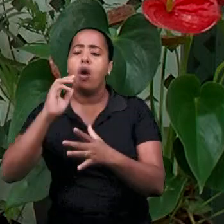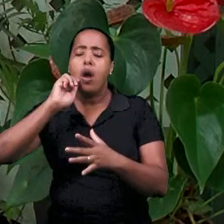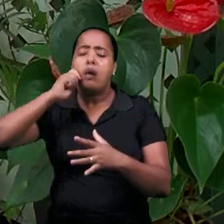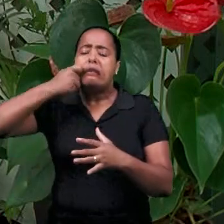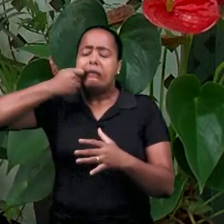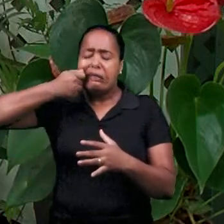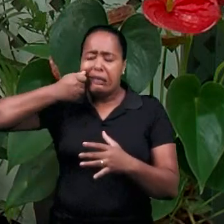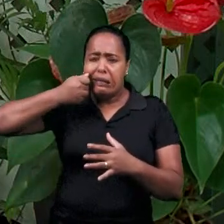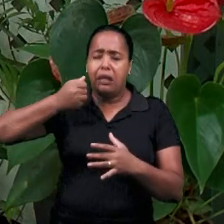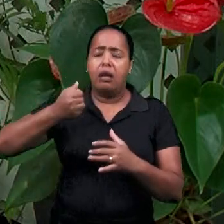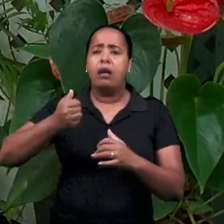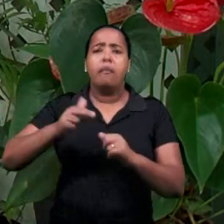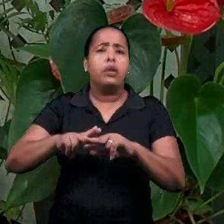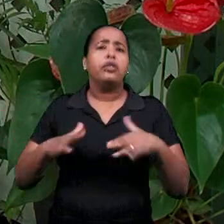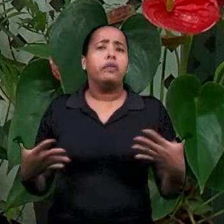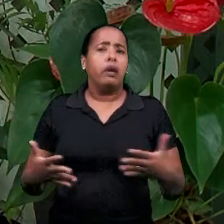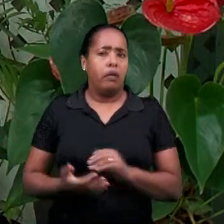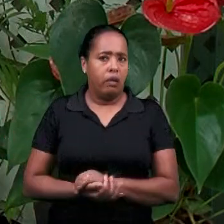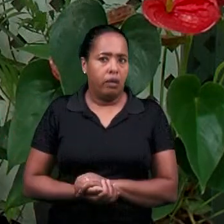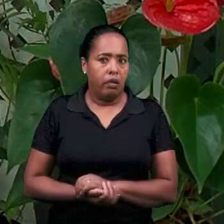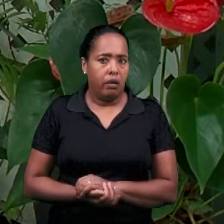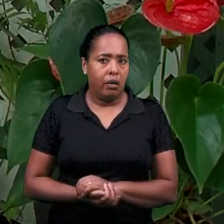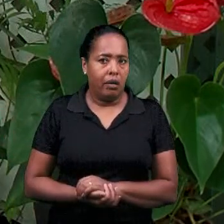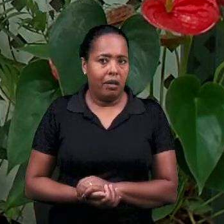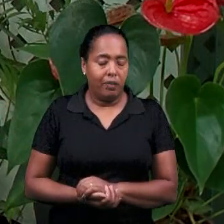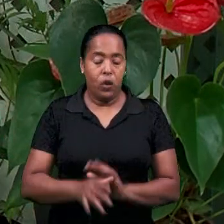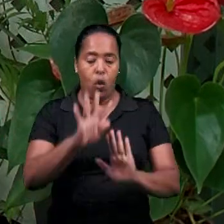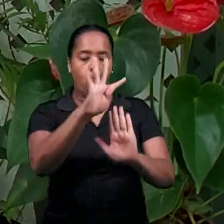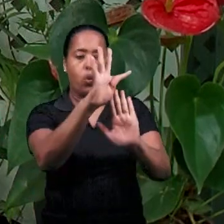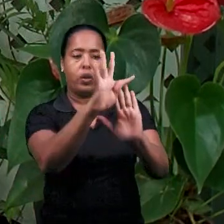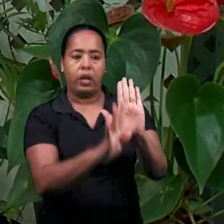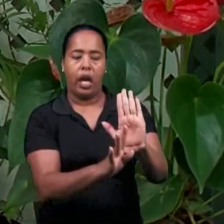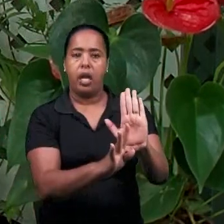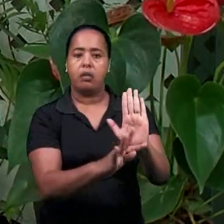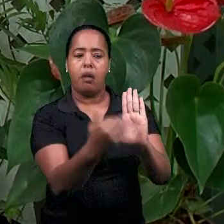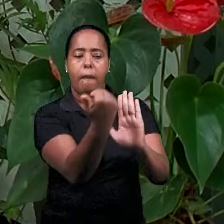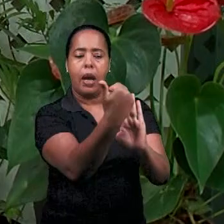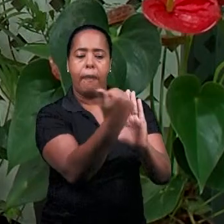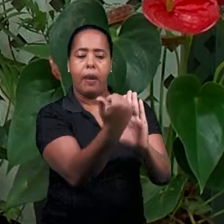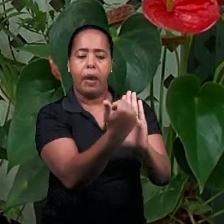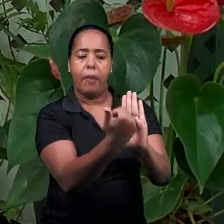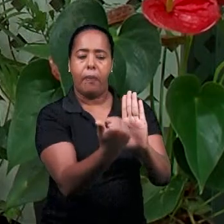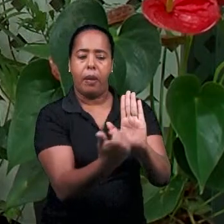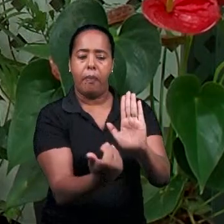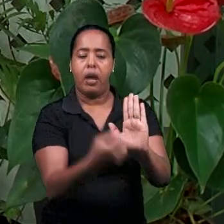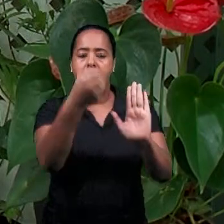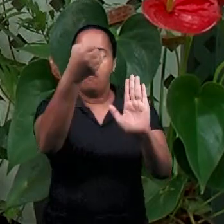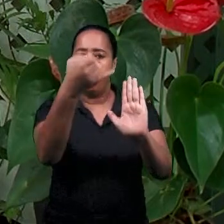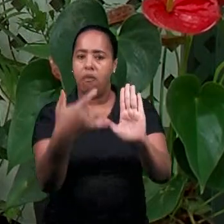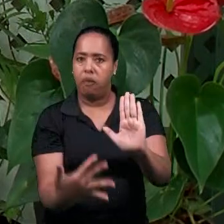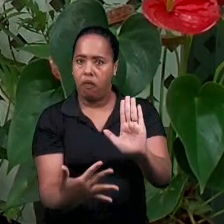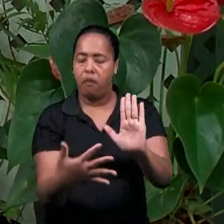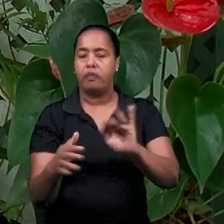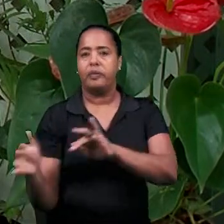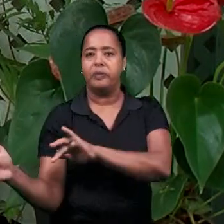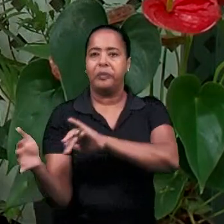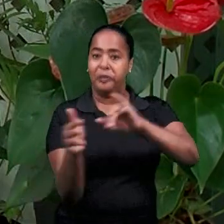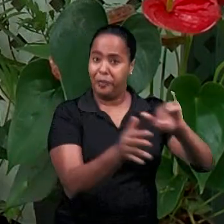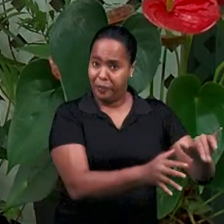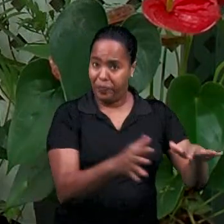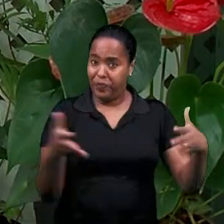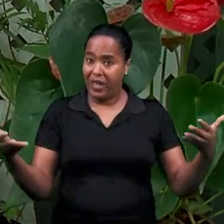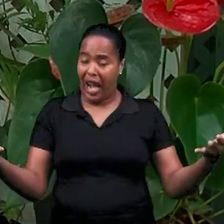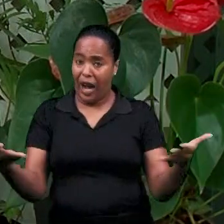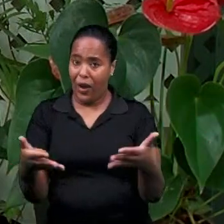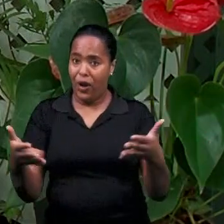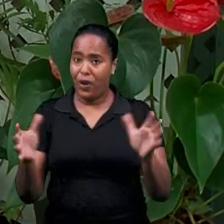besoin de réponse. Pourquoi Jésus n'a pas commémoré la Pâque avec des herbes amères? Bon, les textes sont là. Maintenant, je vais poser une question pour